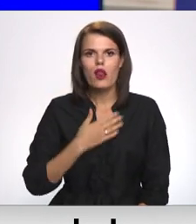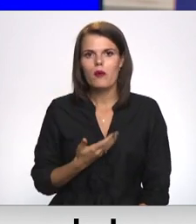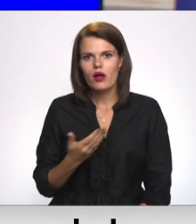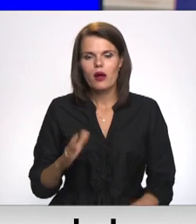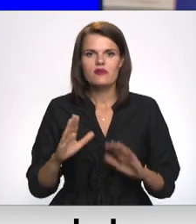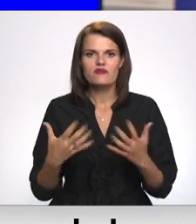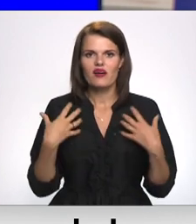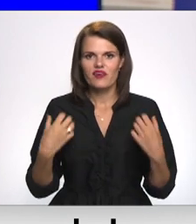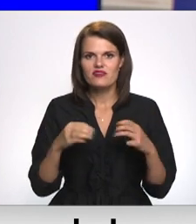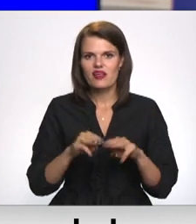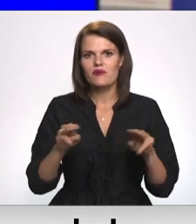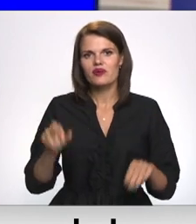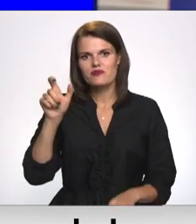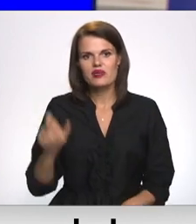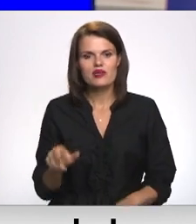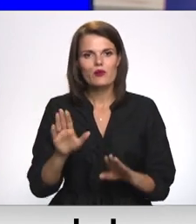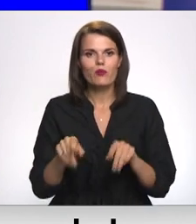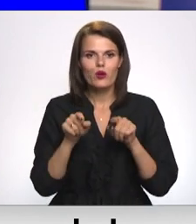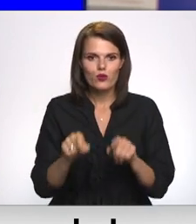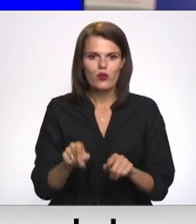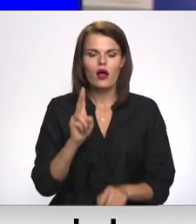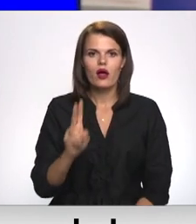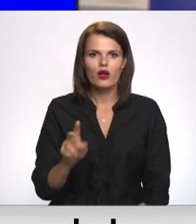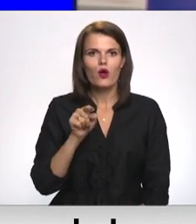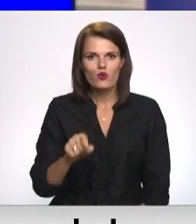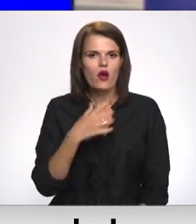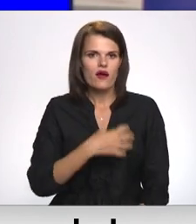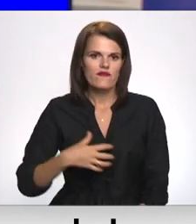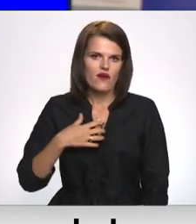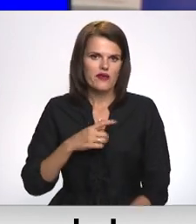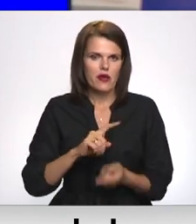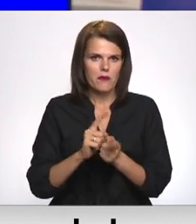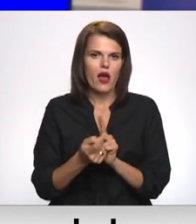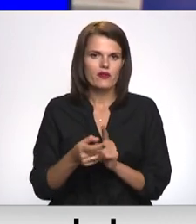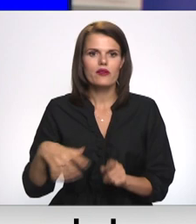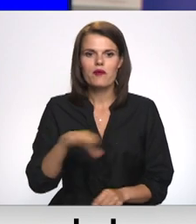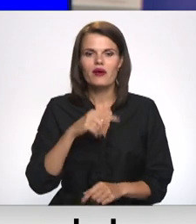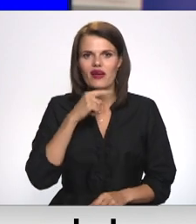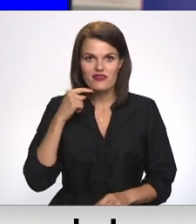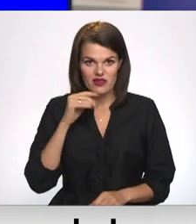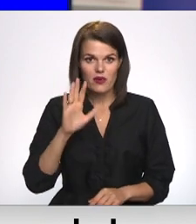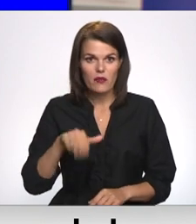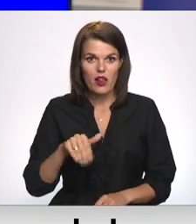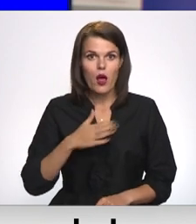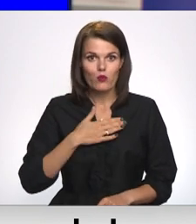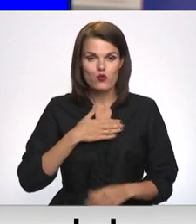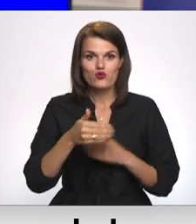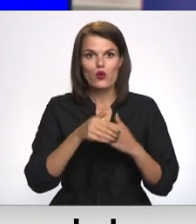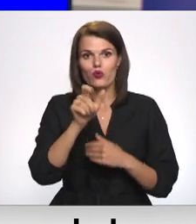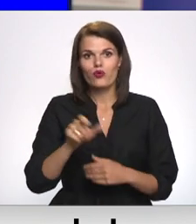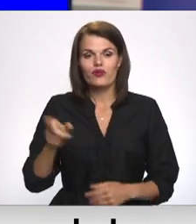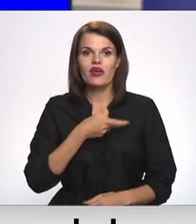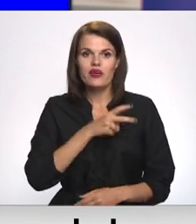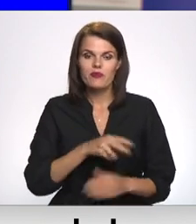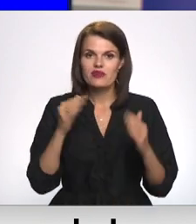vai veselības ministram par to, ka šis te ir jāmaina. Mēs gribam, lai mūsu tuvinieki mirst mājās, mēs negribam,